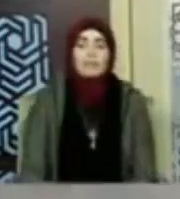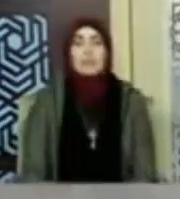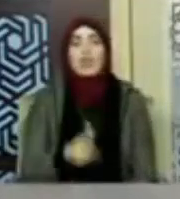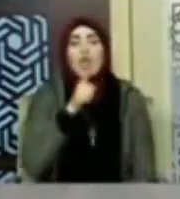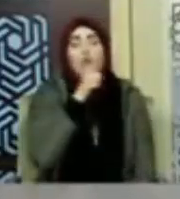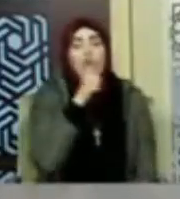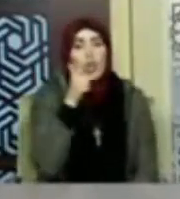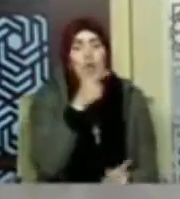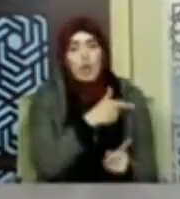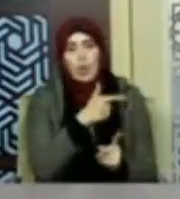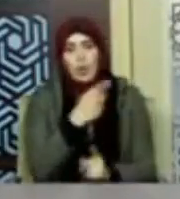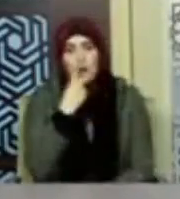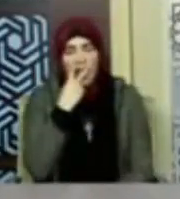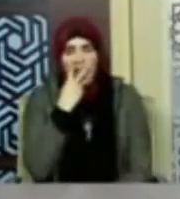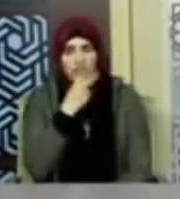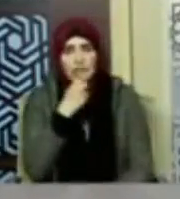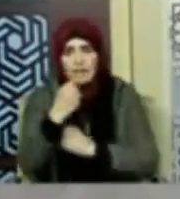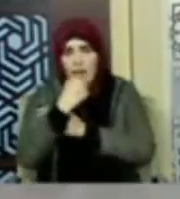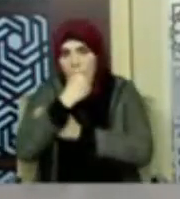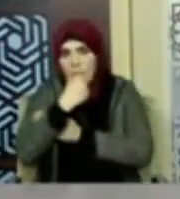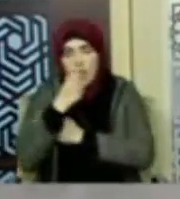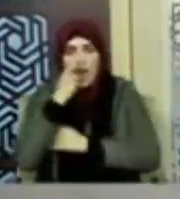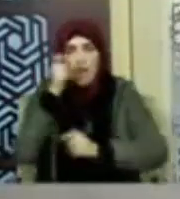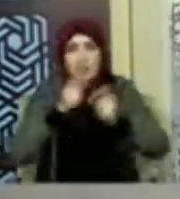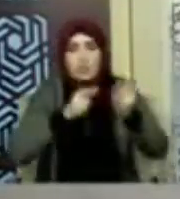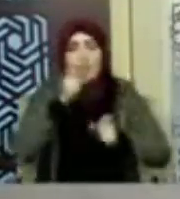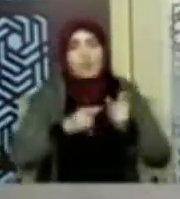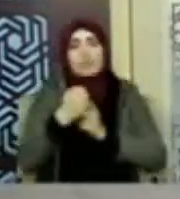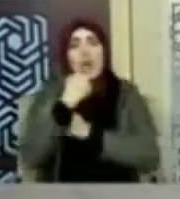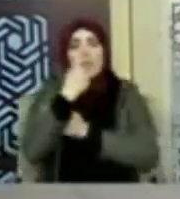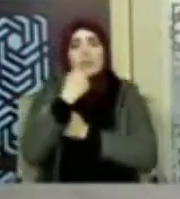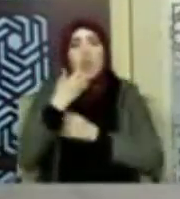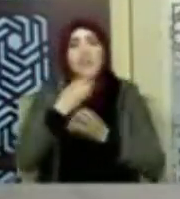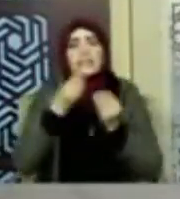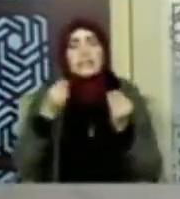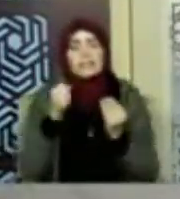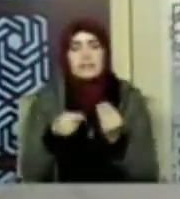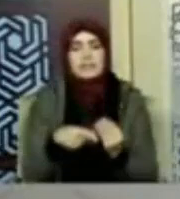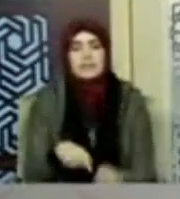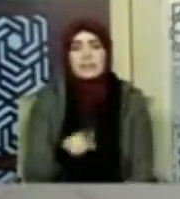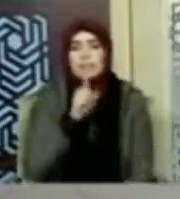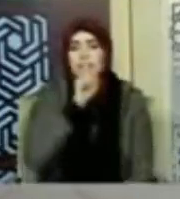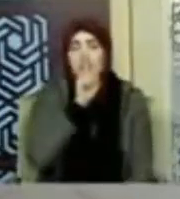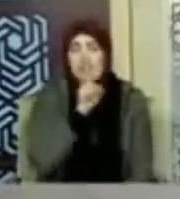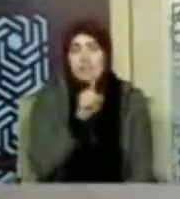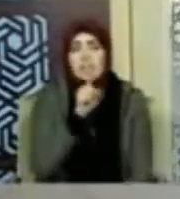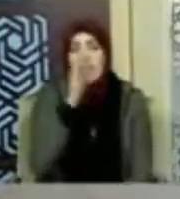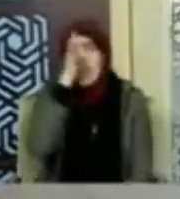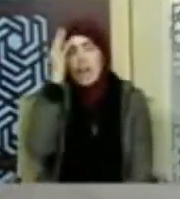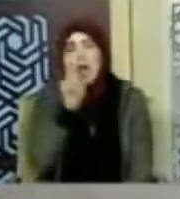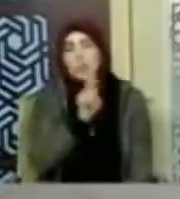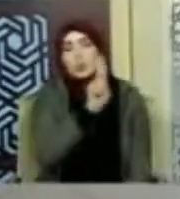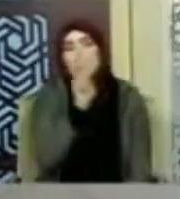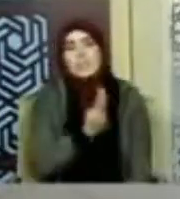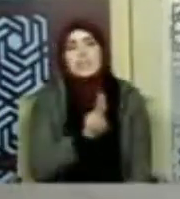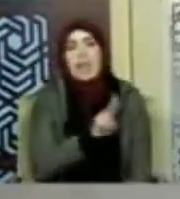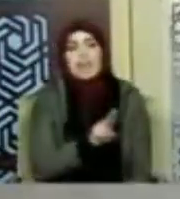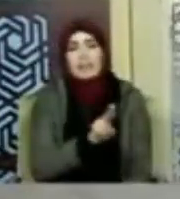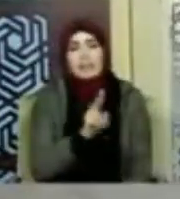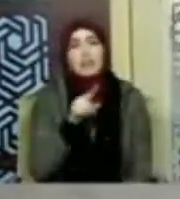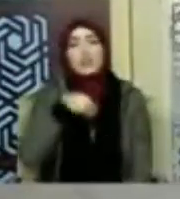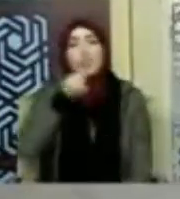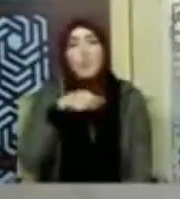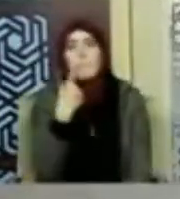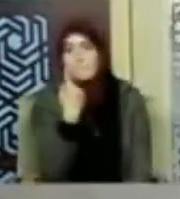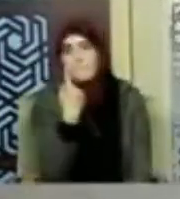شعاعا من الأبطال: ويحك لن تراعي، فإنك لو سألت بقاء يوم، يوم